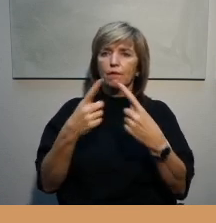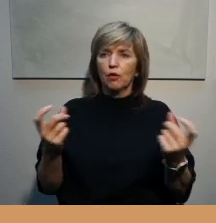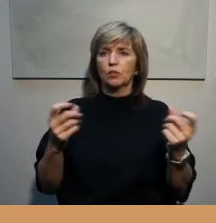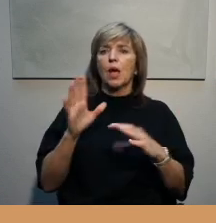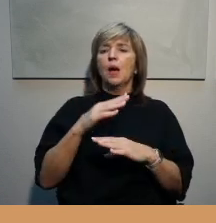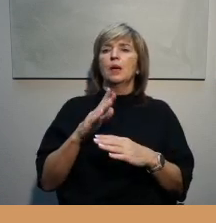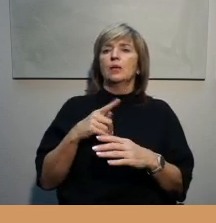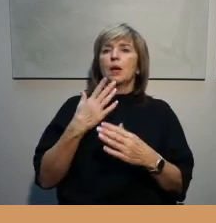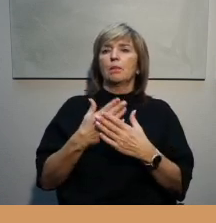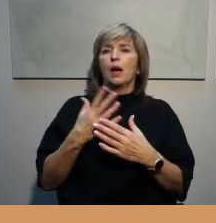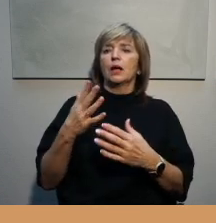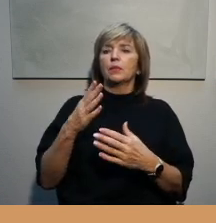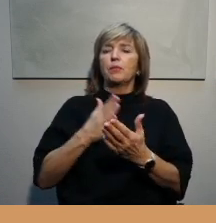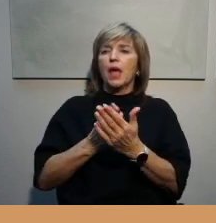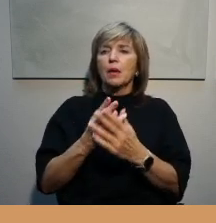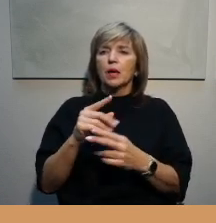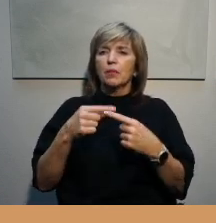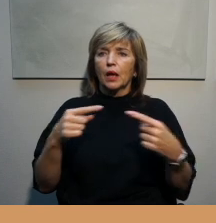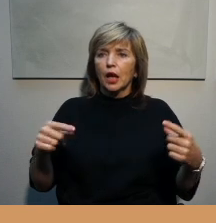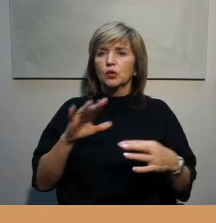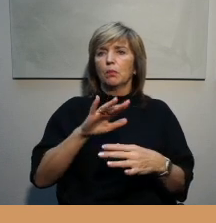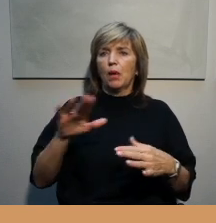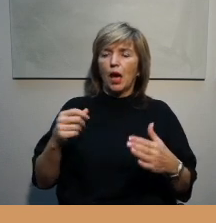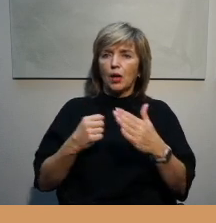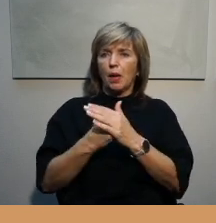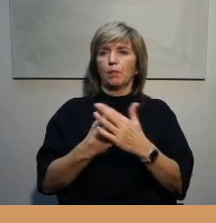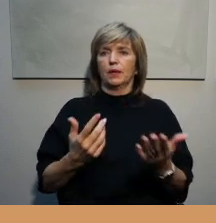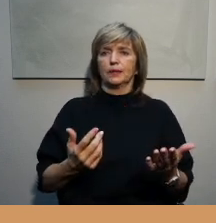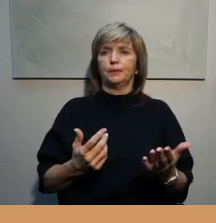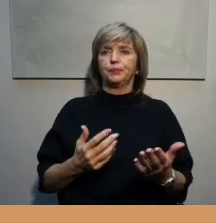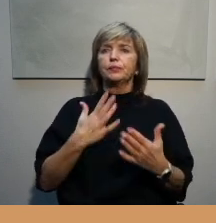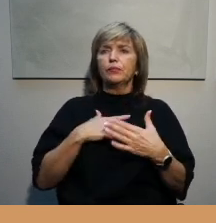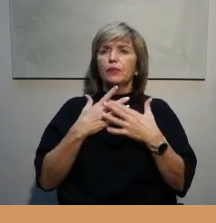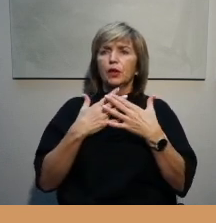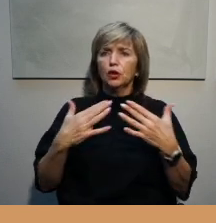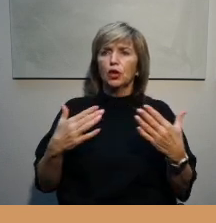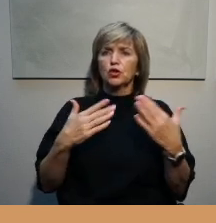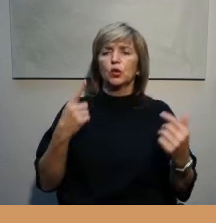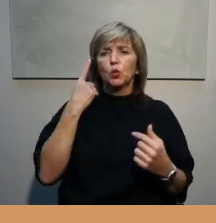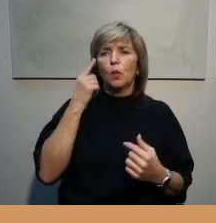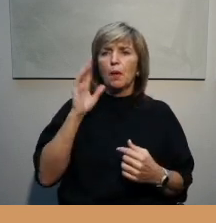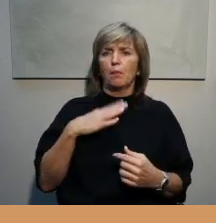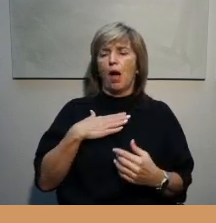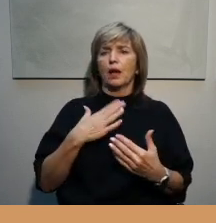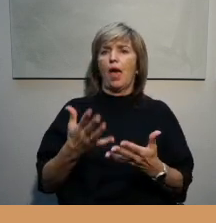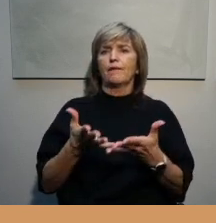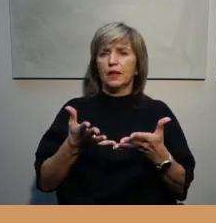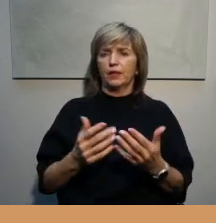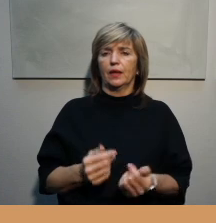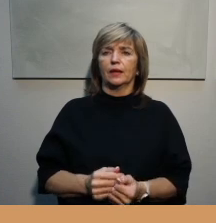par pieejamiem resursiem, speciālistu atbalstam un bērnu atbalstam. Ļoti, ļoti daudz domājam par